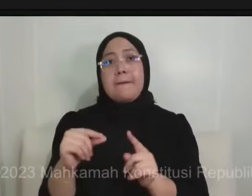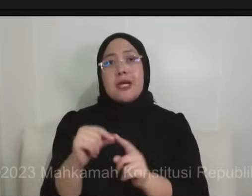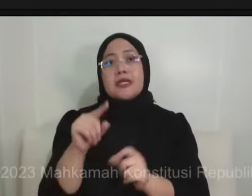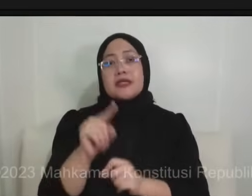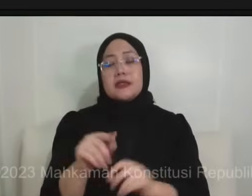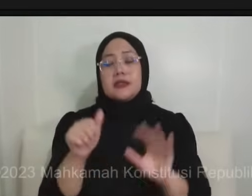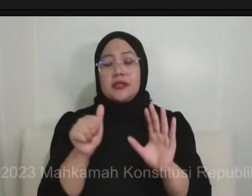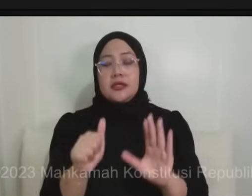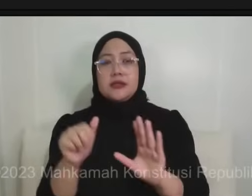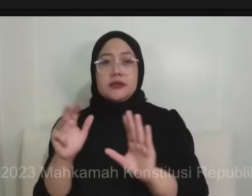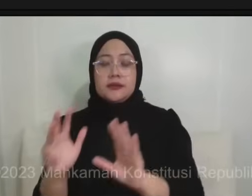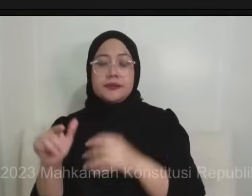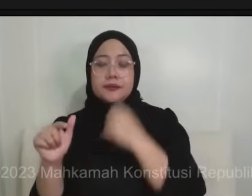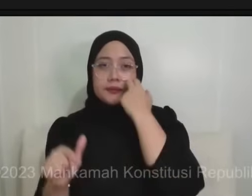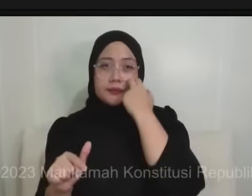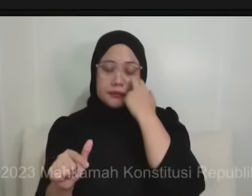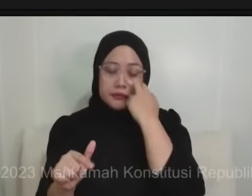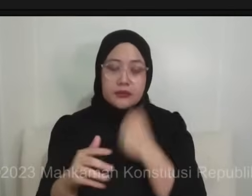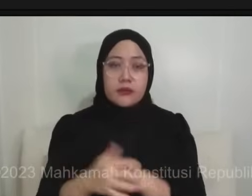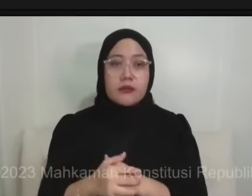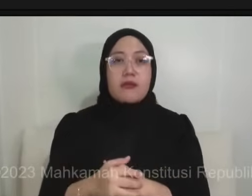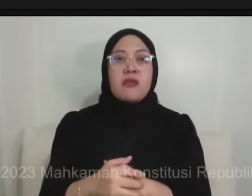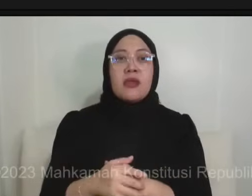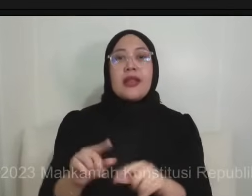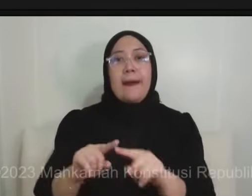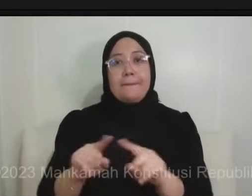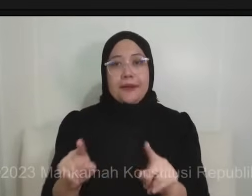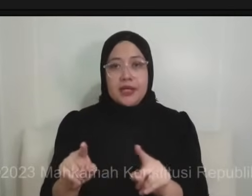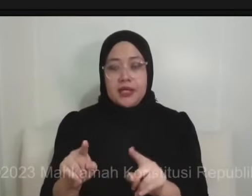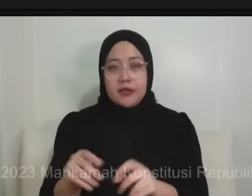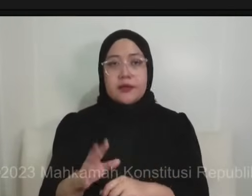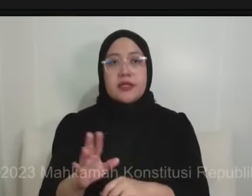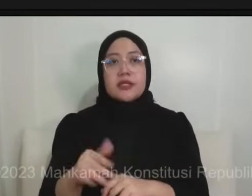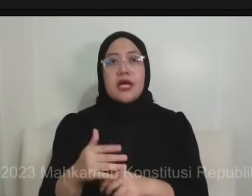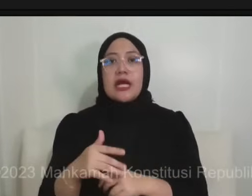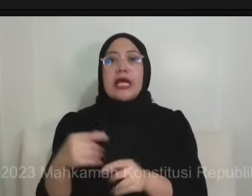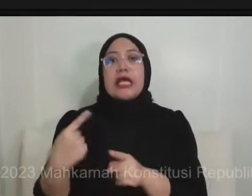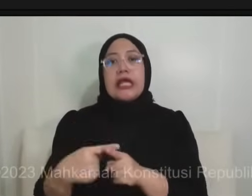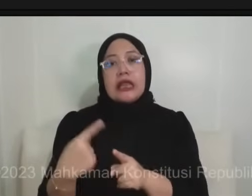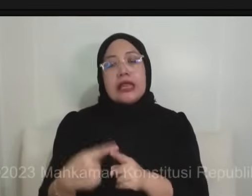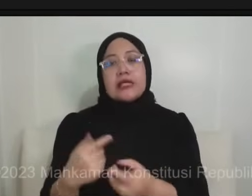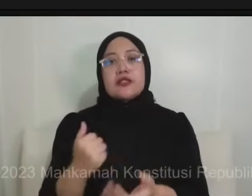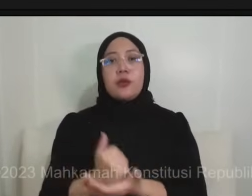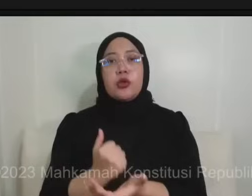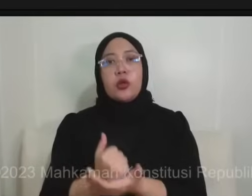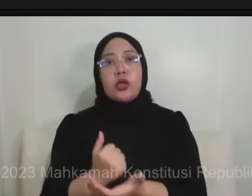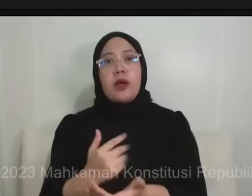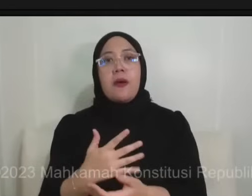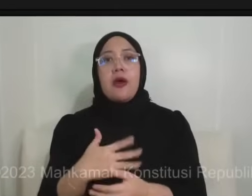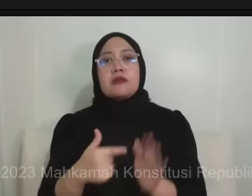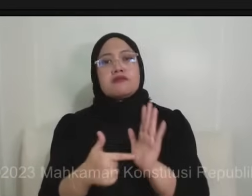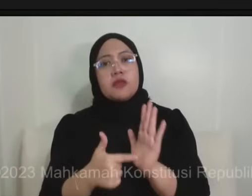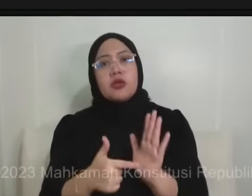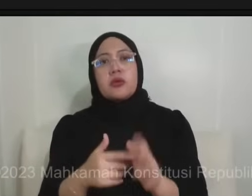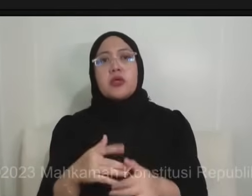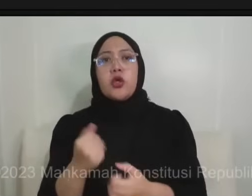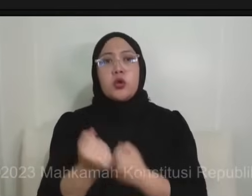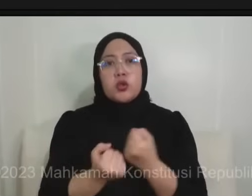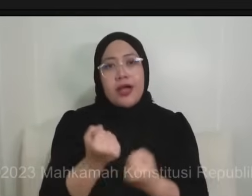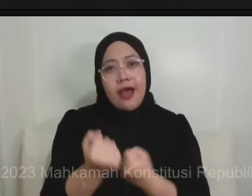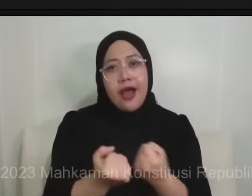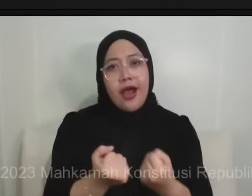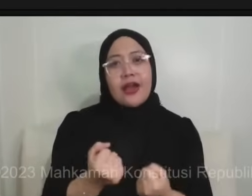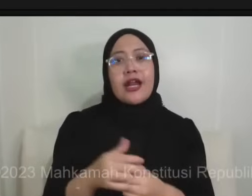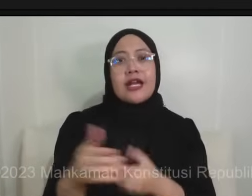huruf q undang-undang ako melainkan secara esensial lebih dan bahkan sangat nampak sebagai ikhtiar dan strategi